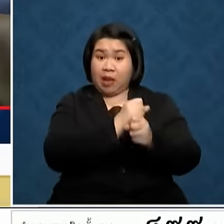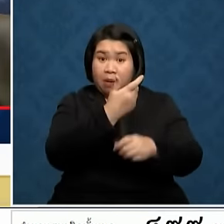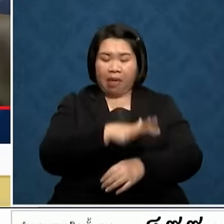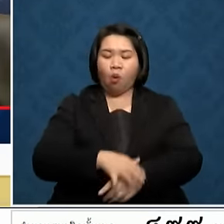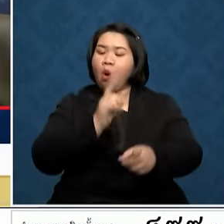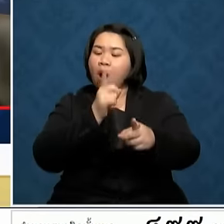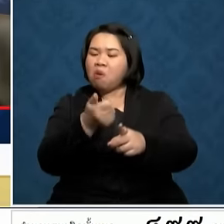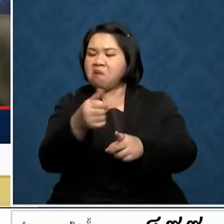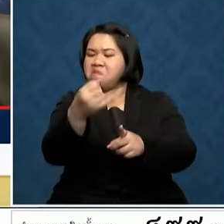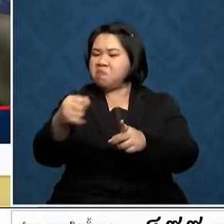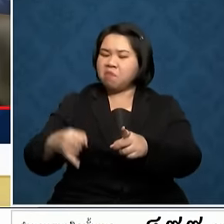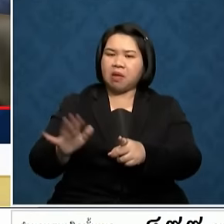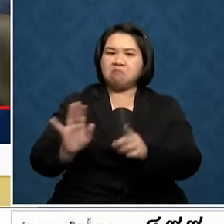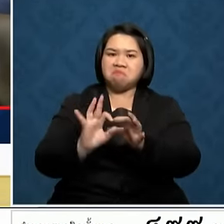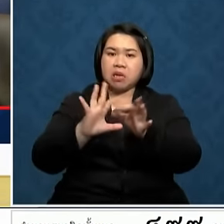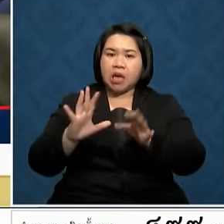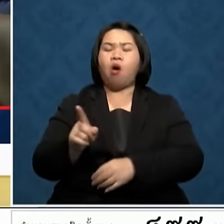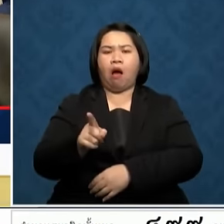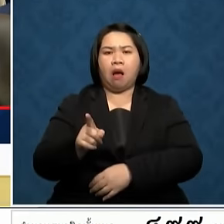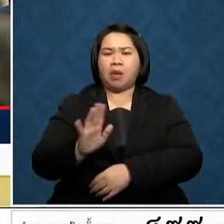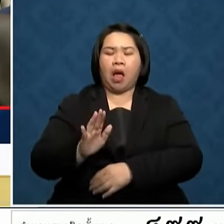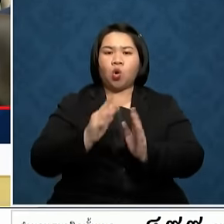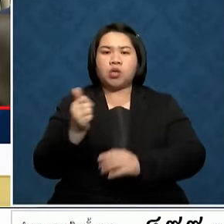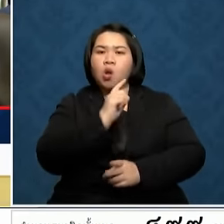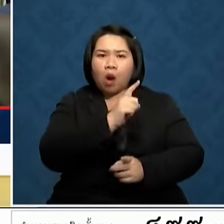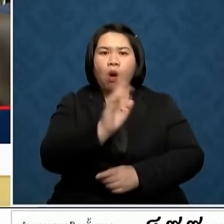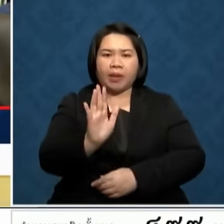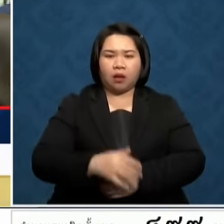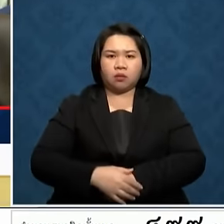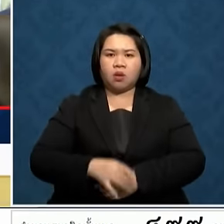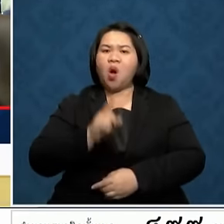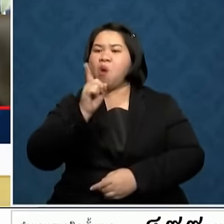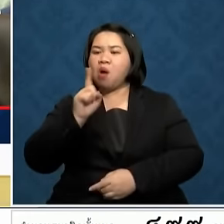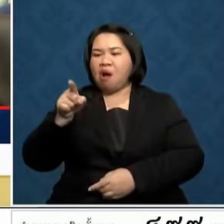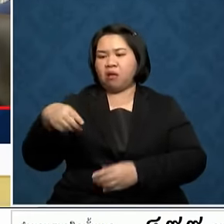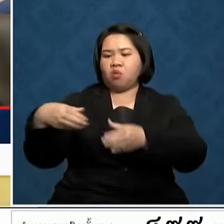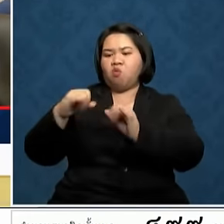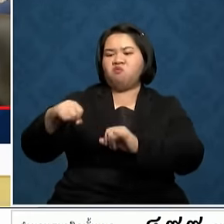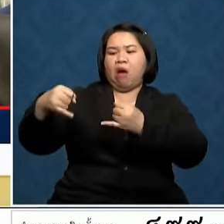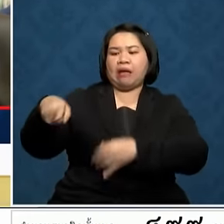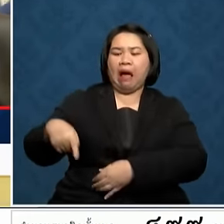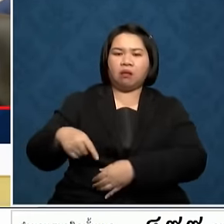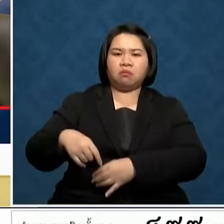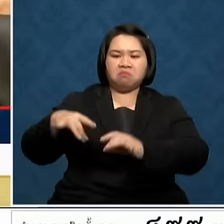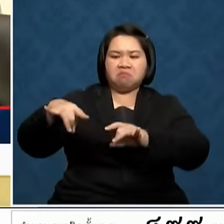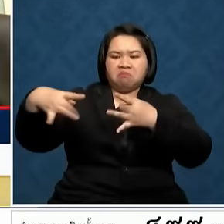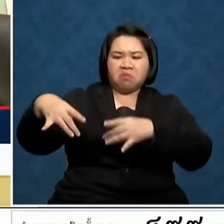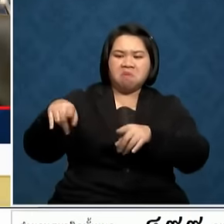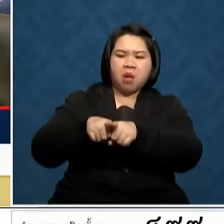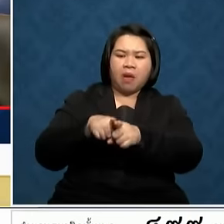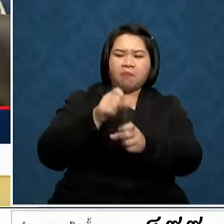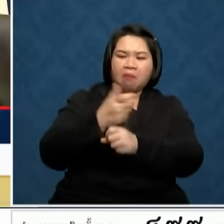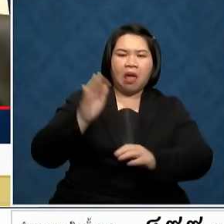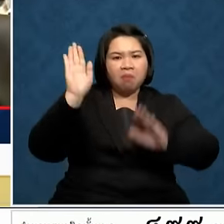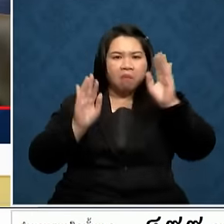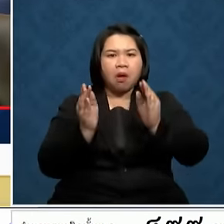อจากตทานเองหากททำมันไมสมเร็จทไมตมาโทษพเราพกฝ่ายค้านะครัเพาพวกเราเสนอแ่อะไรไปพอกลบมาวดอส